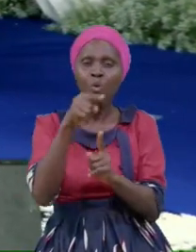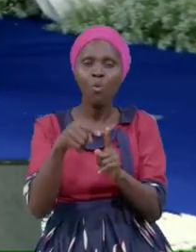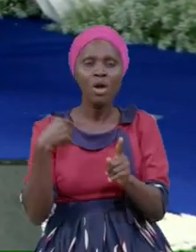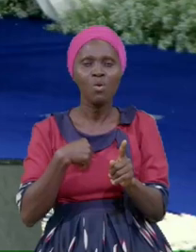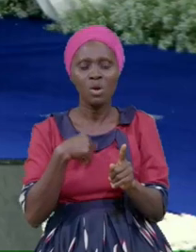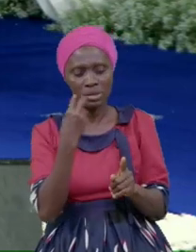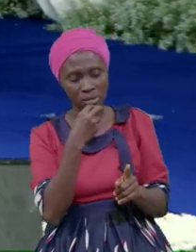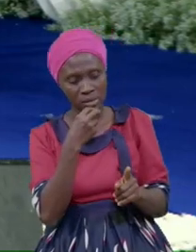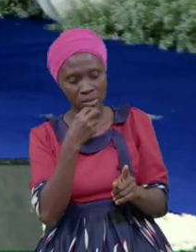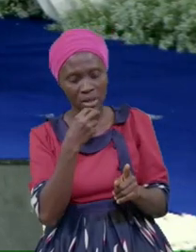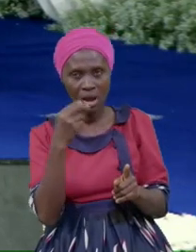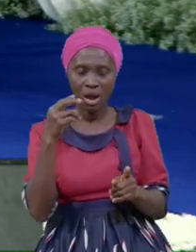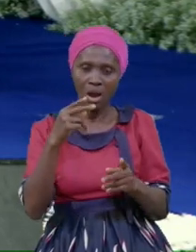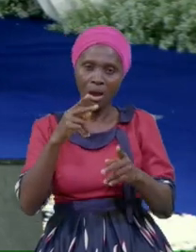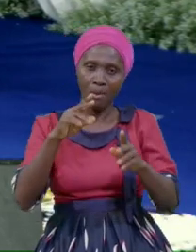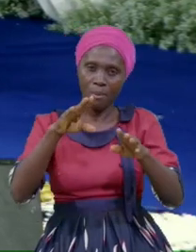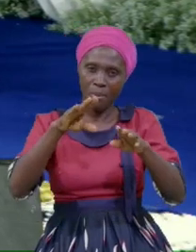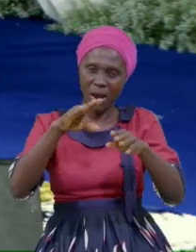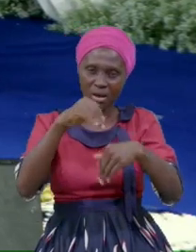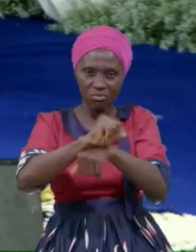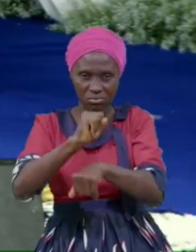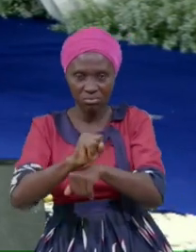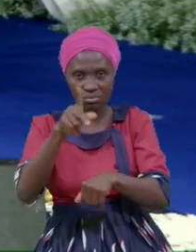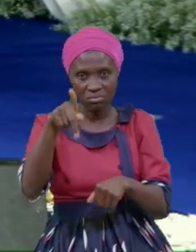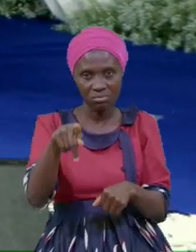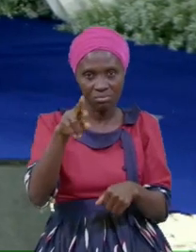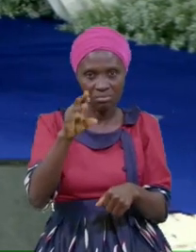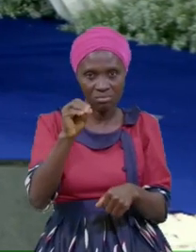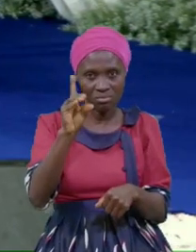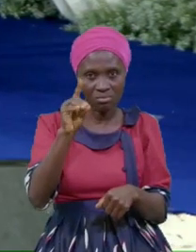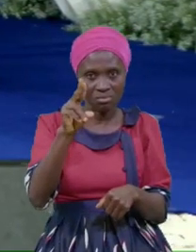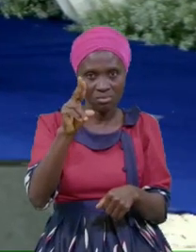produits, c'est comme nous sommes allés à l'école.